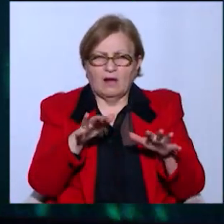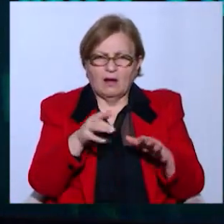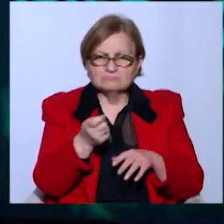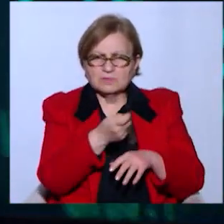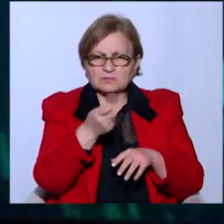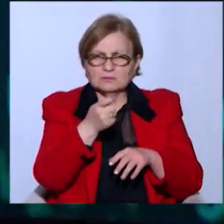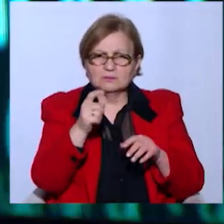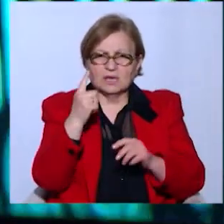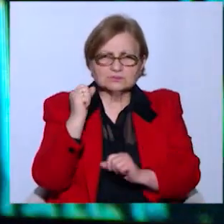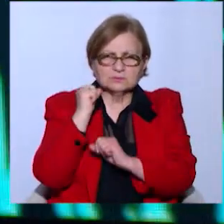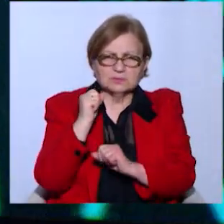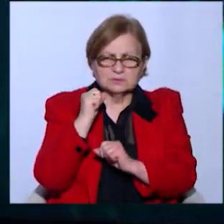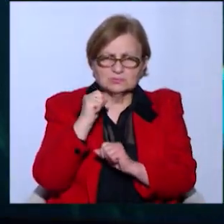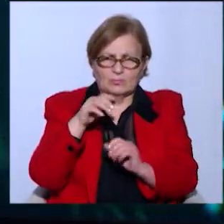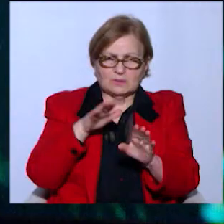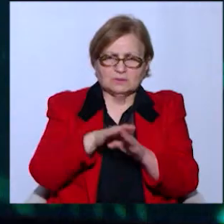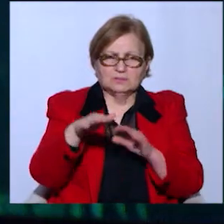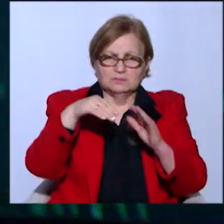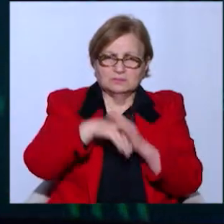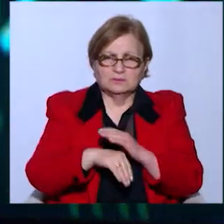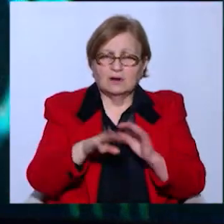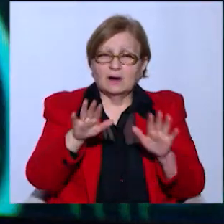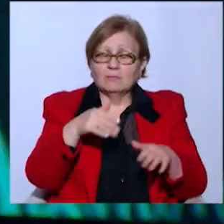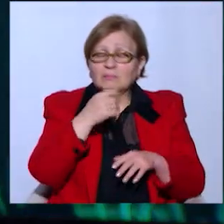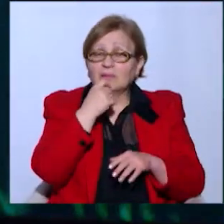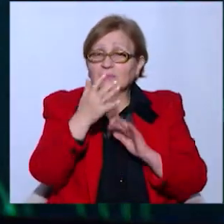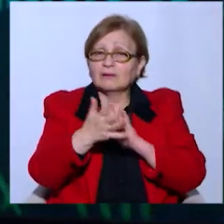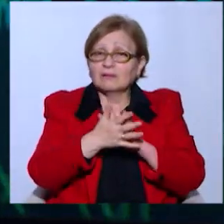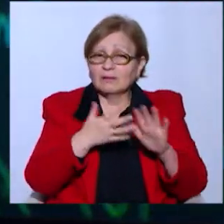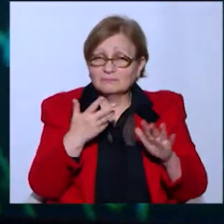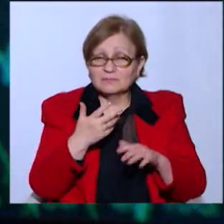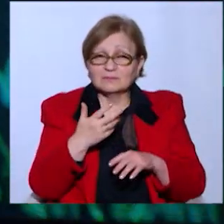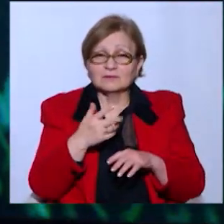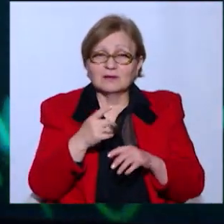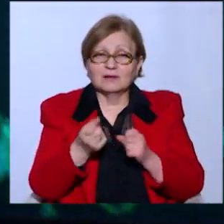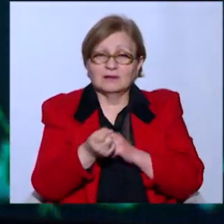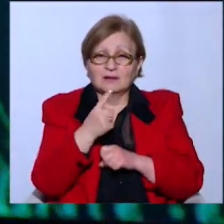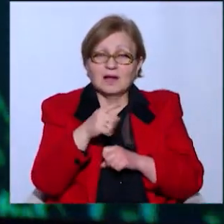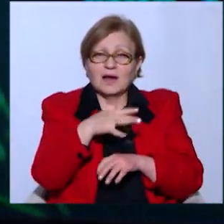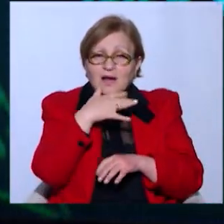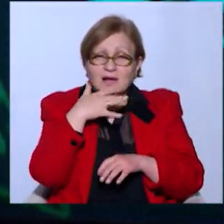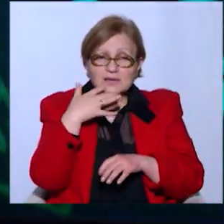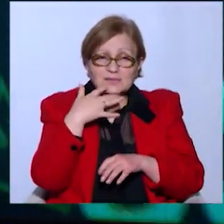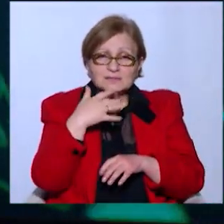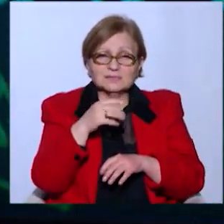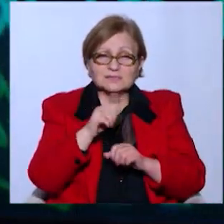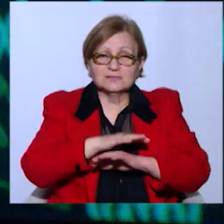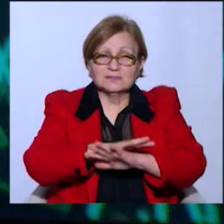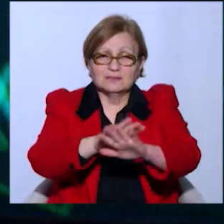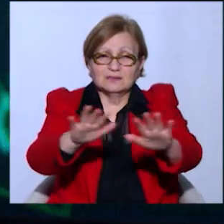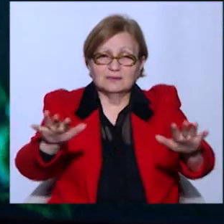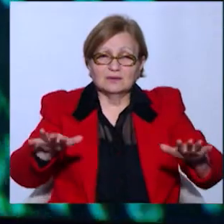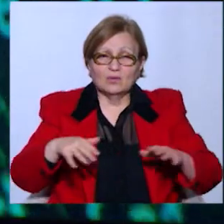ერთ ტომარაში ჩაეტეოდა, მაგრამ მერე როგორც გაარკვიეს, ამდენი ხორბალი რომ გაეშალათ, მთლიან